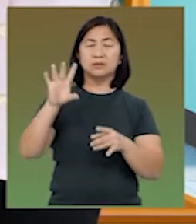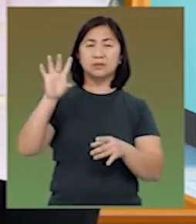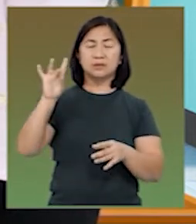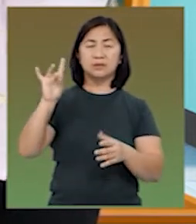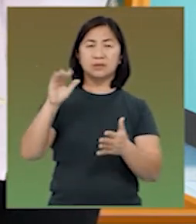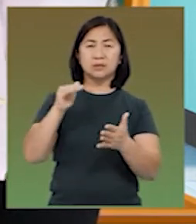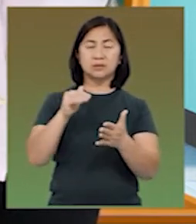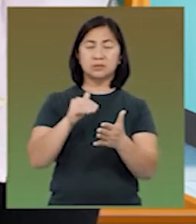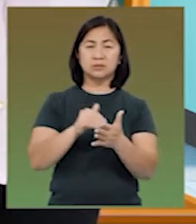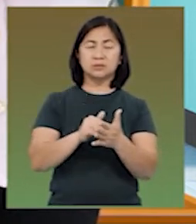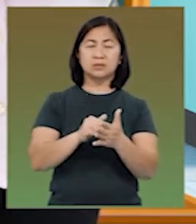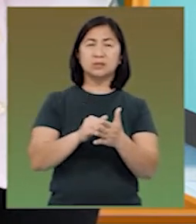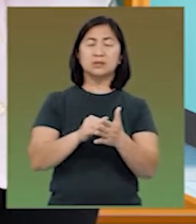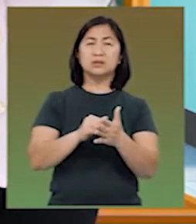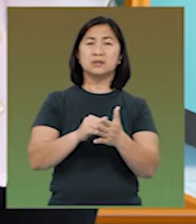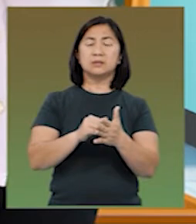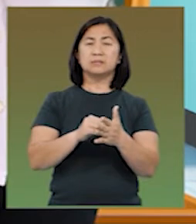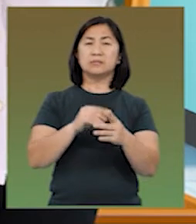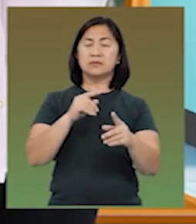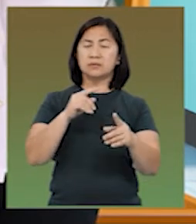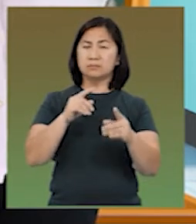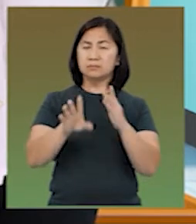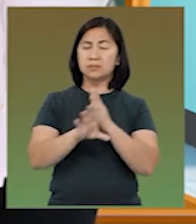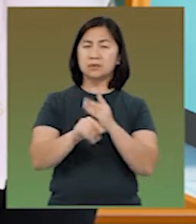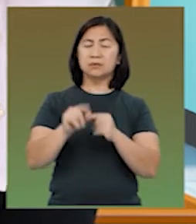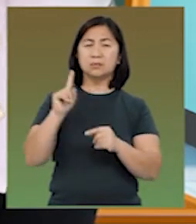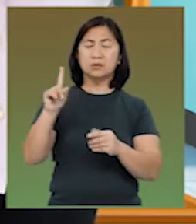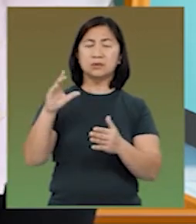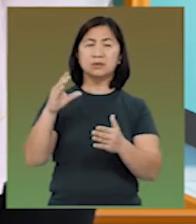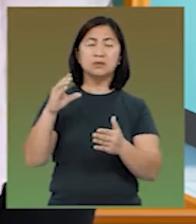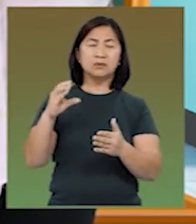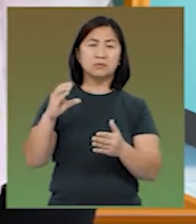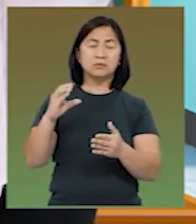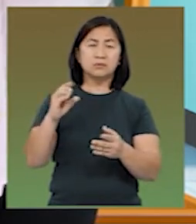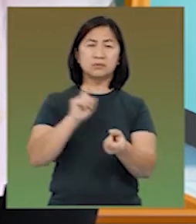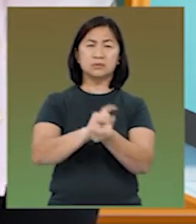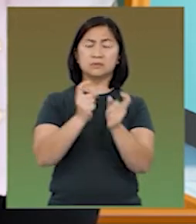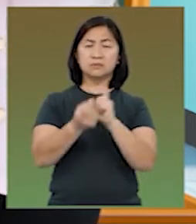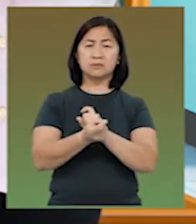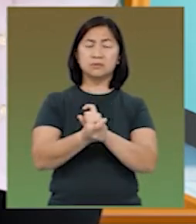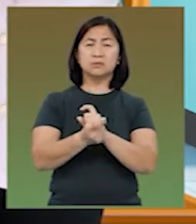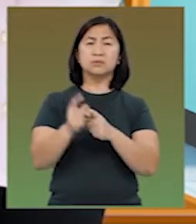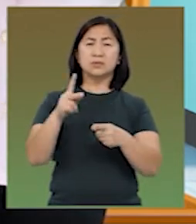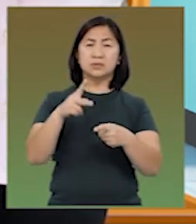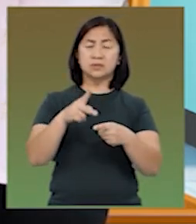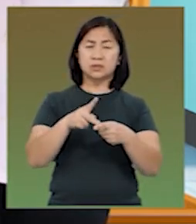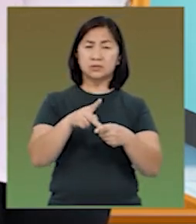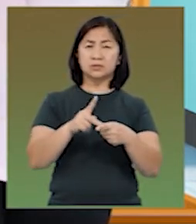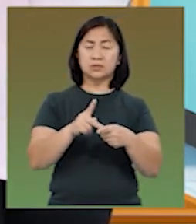Divide 8,000 grams by 1,000 to convert it into kilograms.